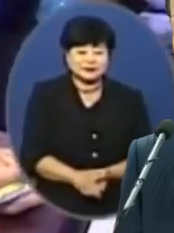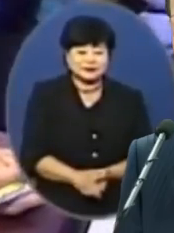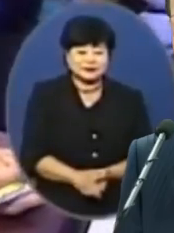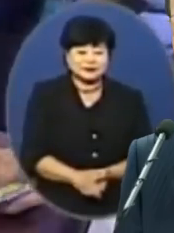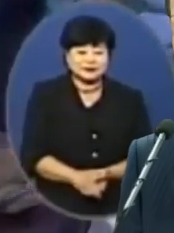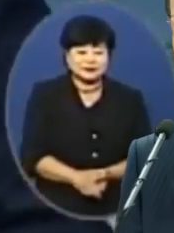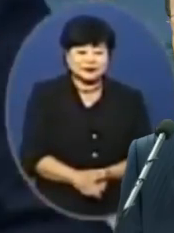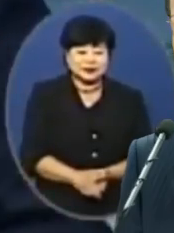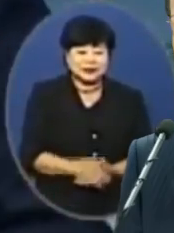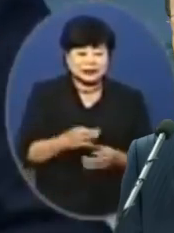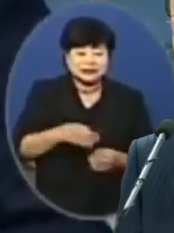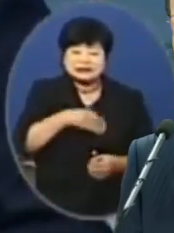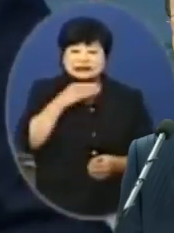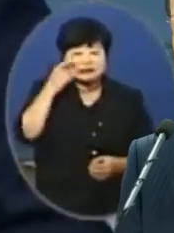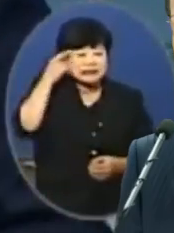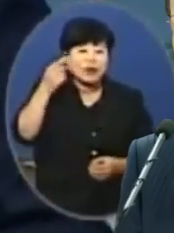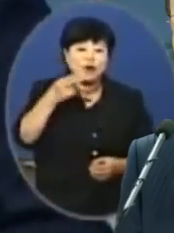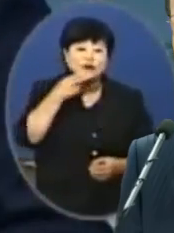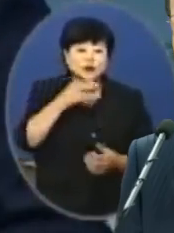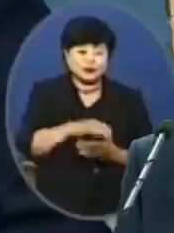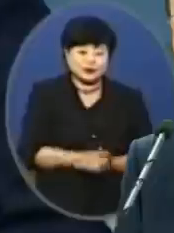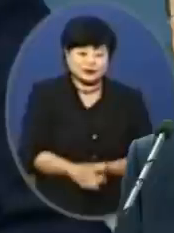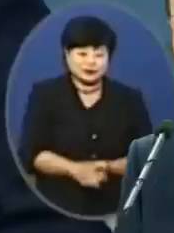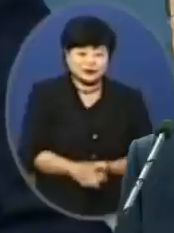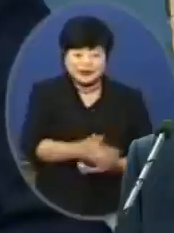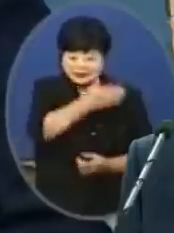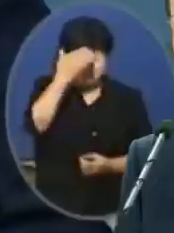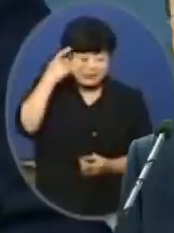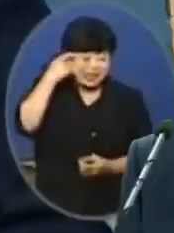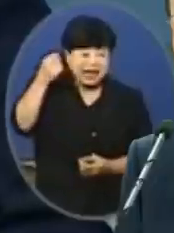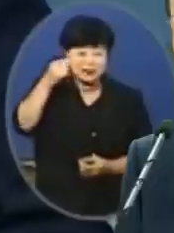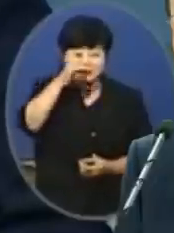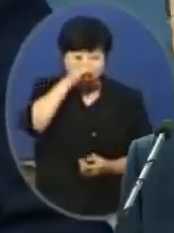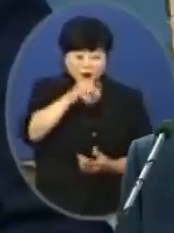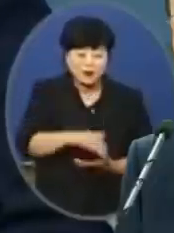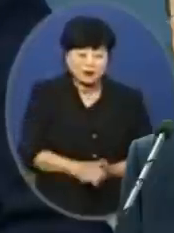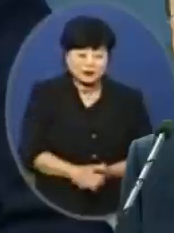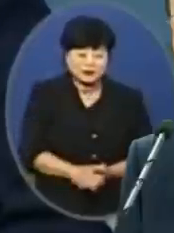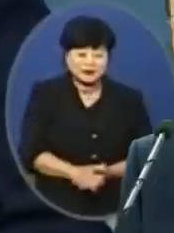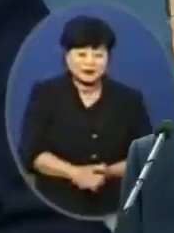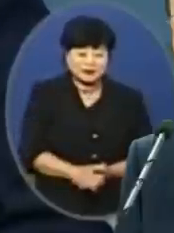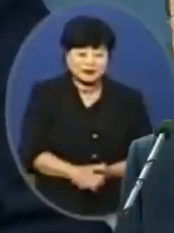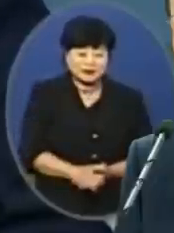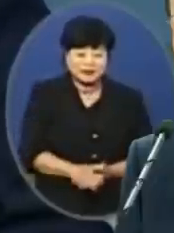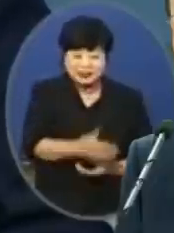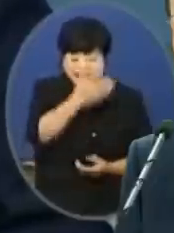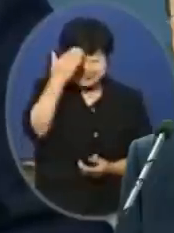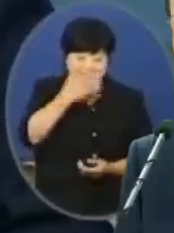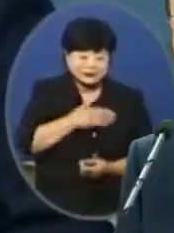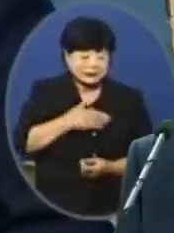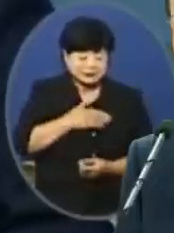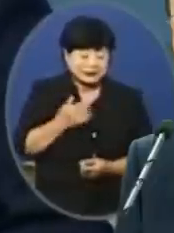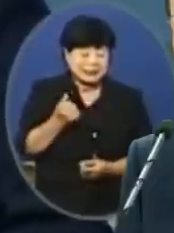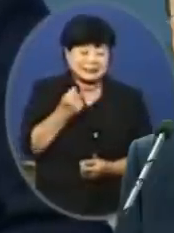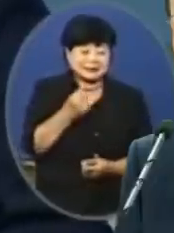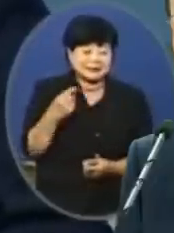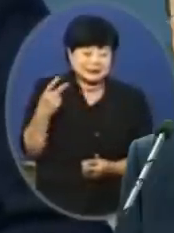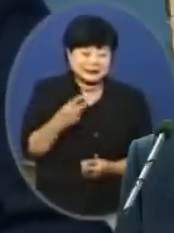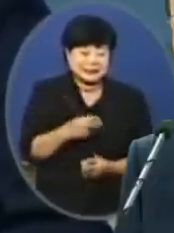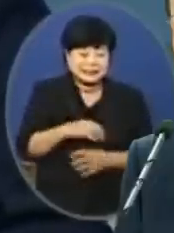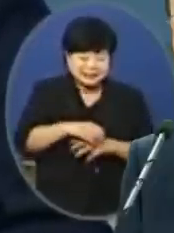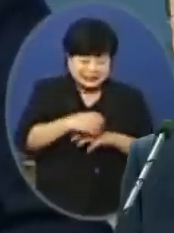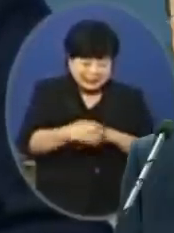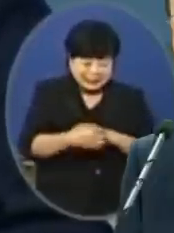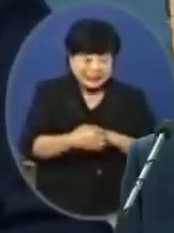저는 내 자신을 늙었다고 생각 안 합니다. 젊다고 생각하고 젊은 기분을 가지고 다시